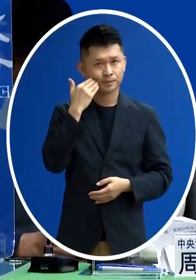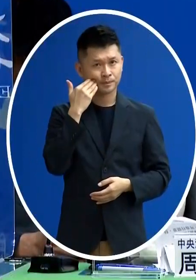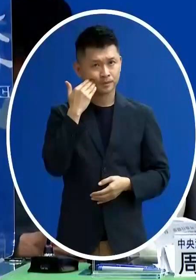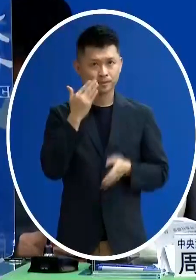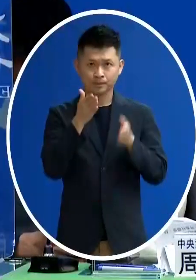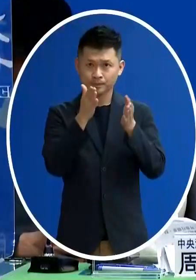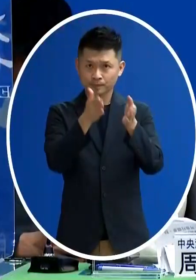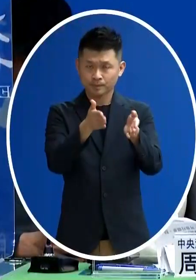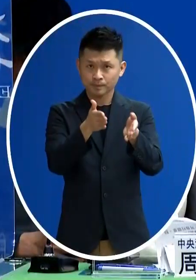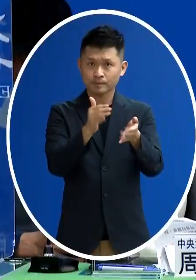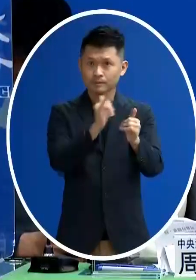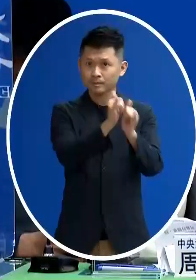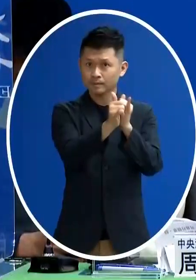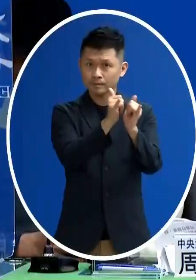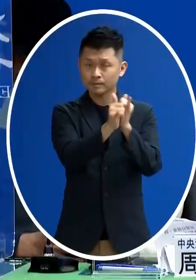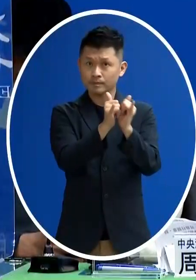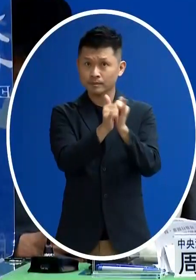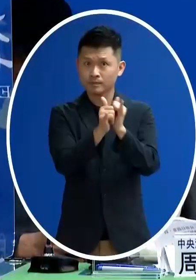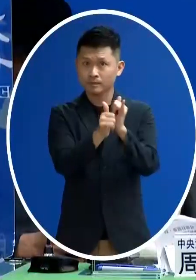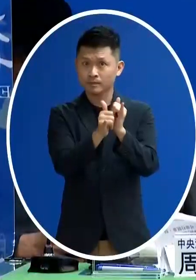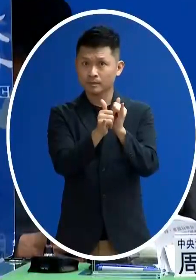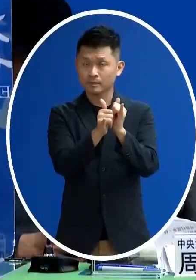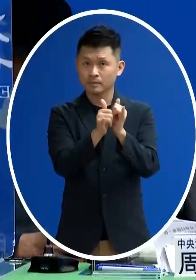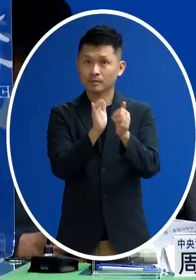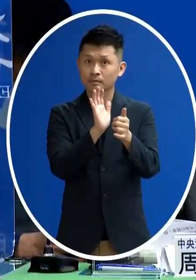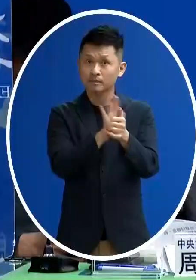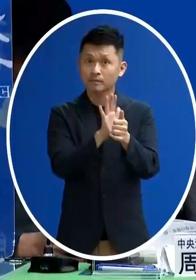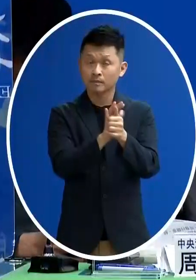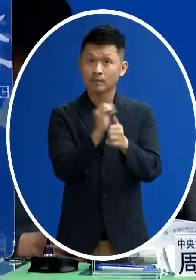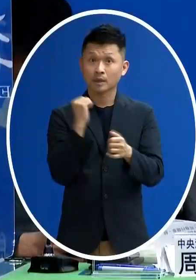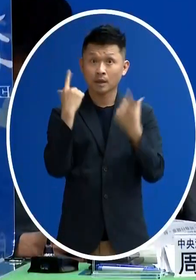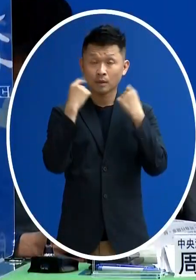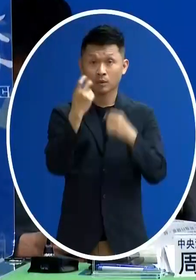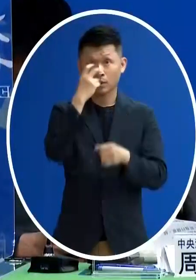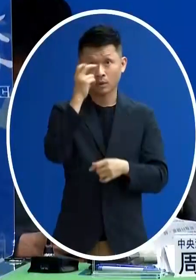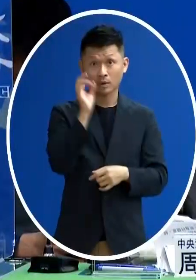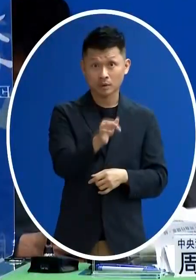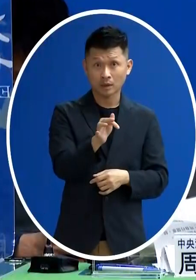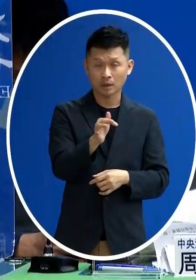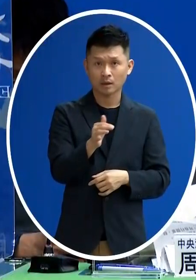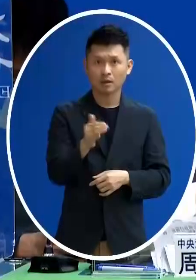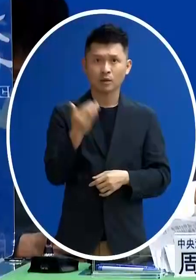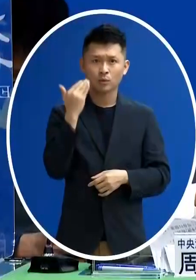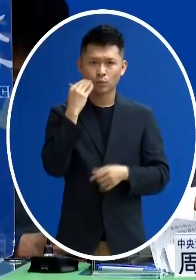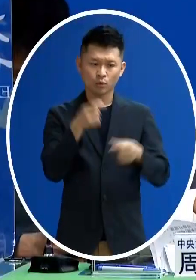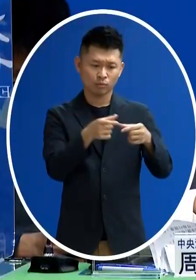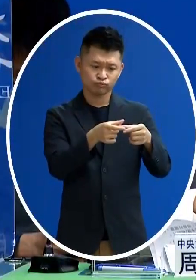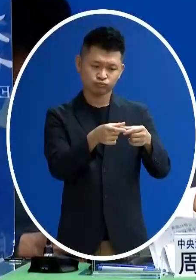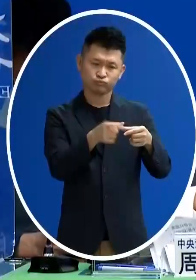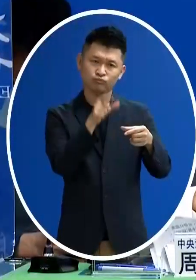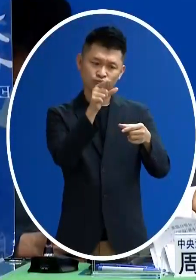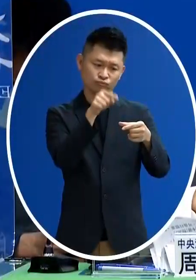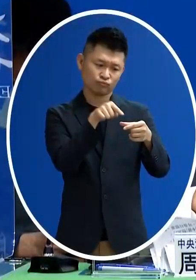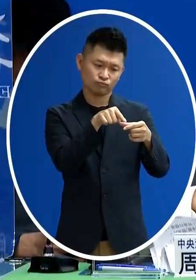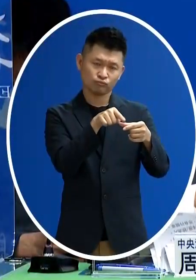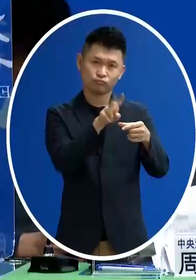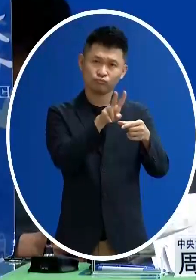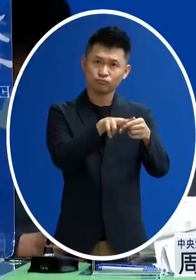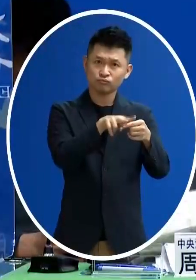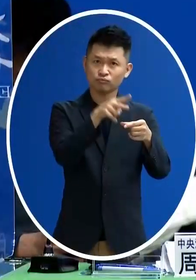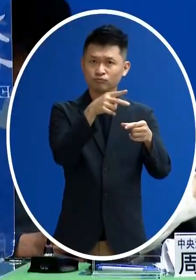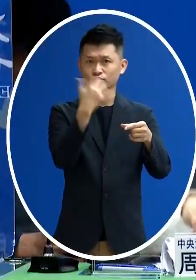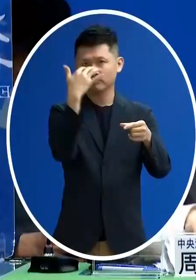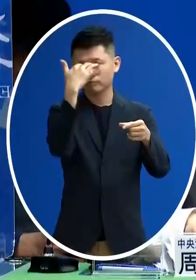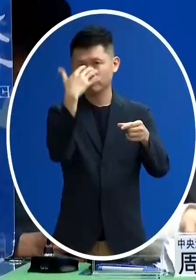这个民众做这个抗原快筛的时候，如果对于医师人员如果对这个快筛结果的判断啊有疑虑的时